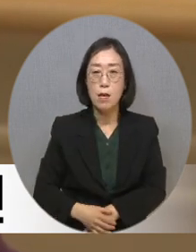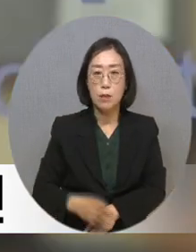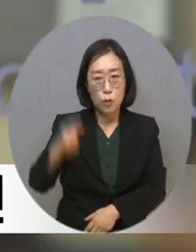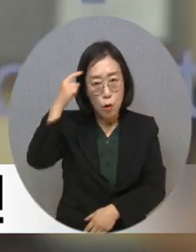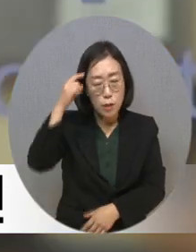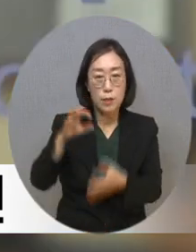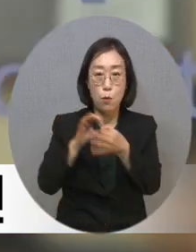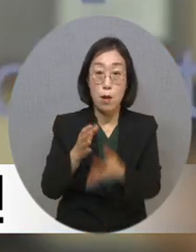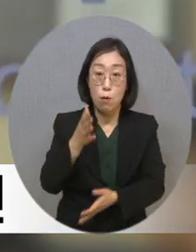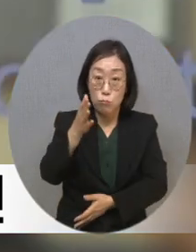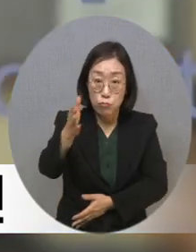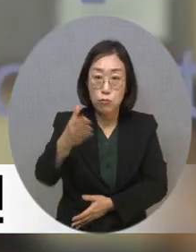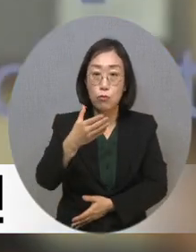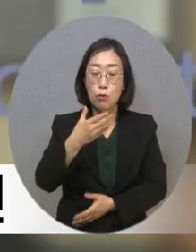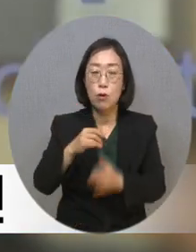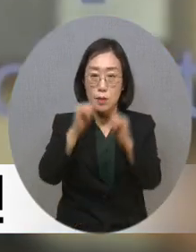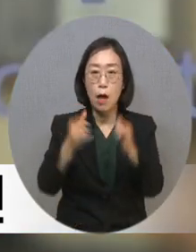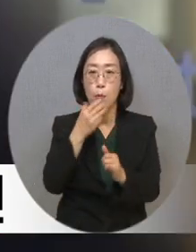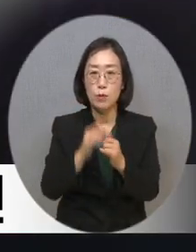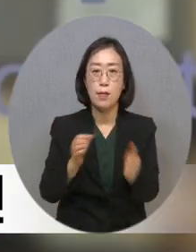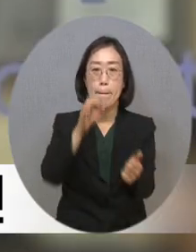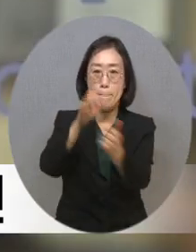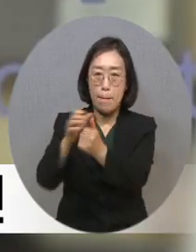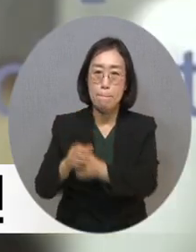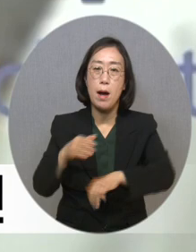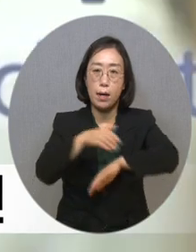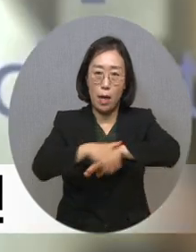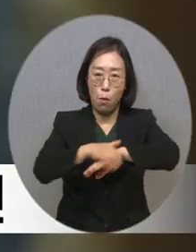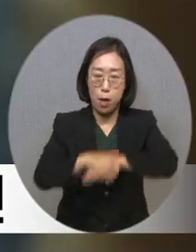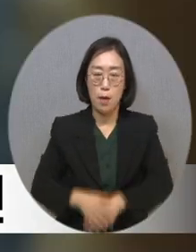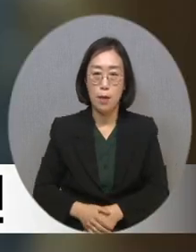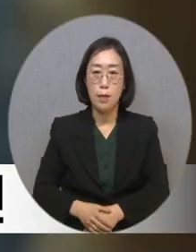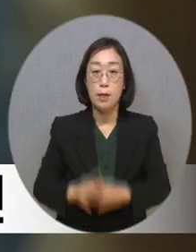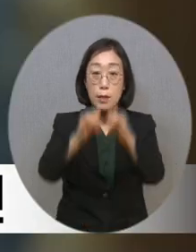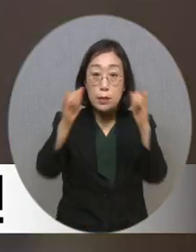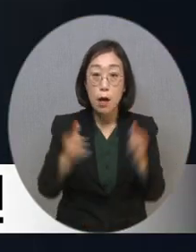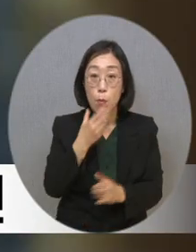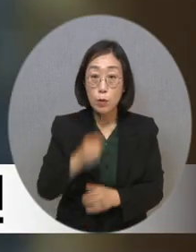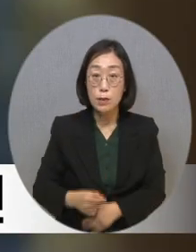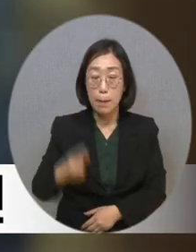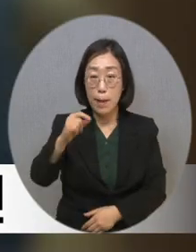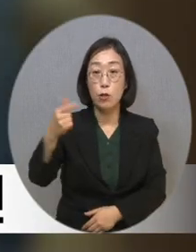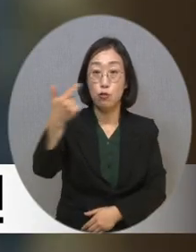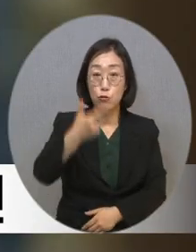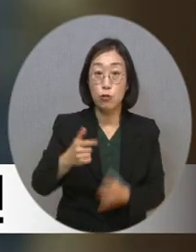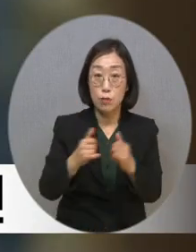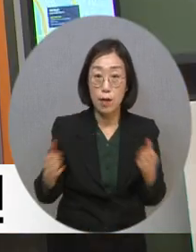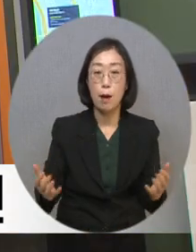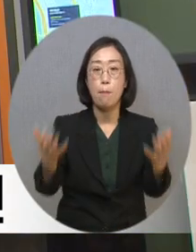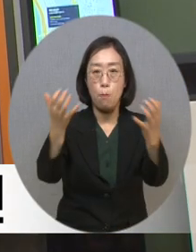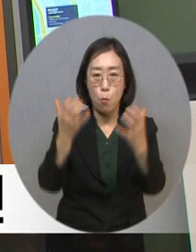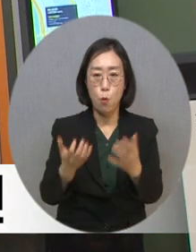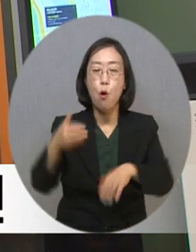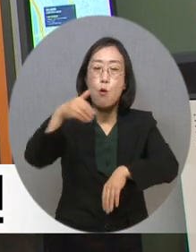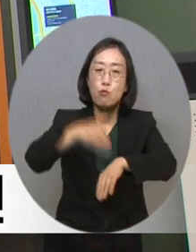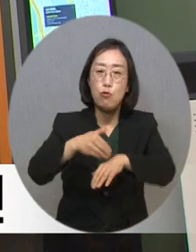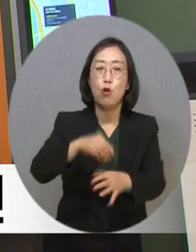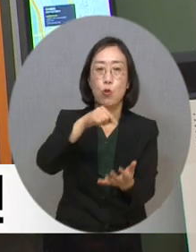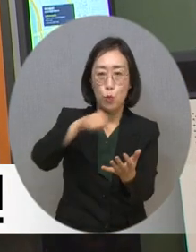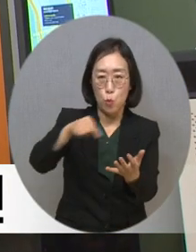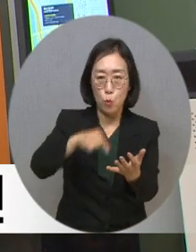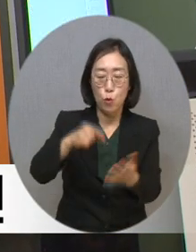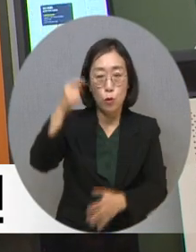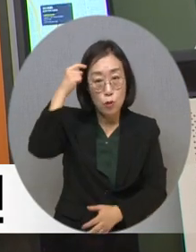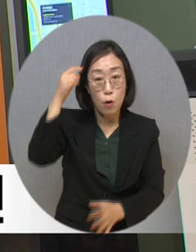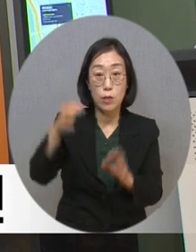25명을 배치한다는 계획입니다 아울러 사회복지사 16,000 명을 대상으로 보수 교육 과정에 정신